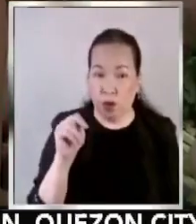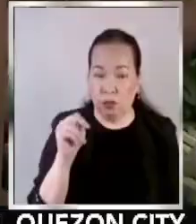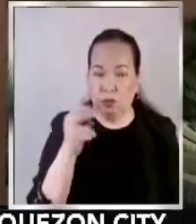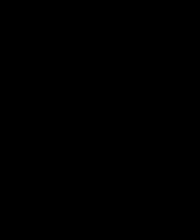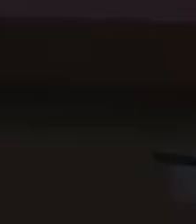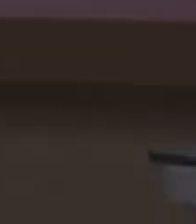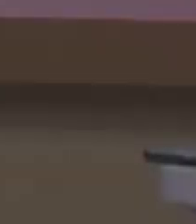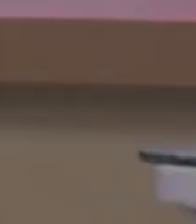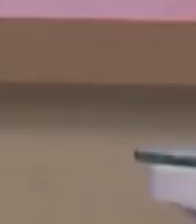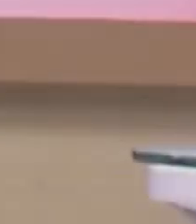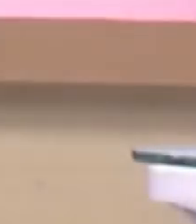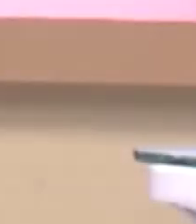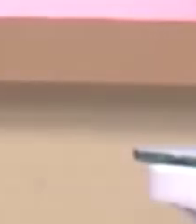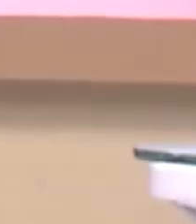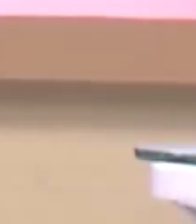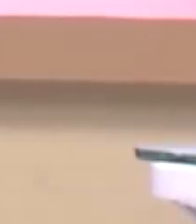oras.